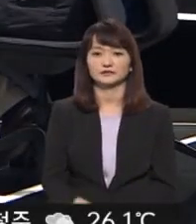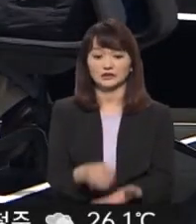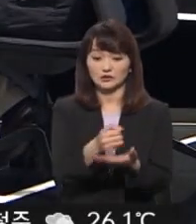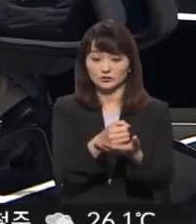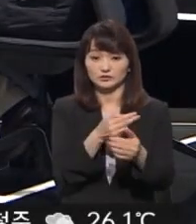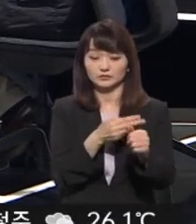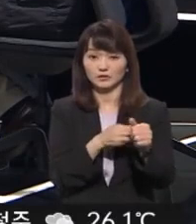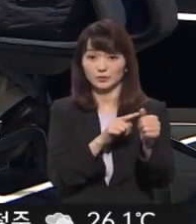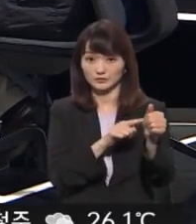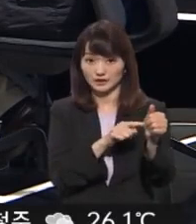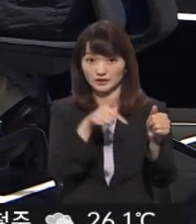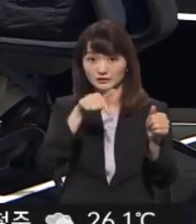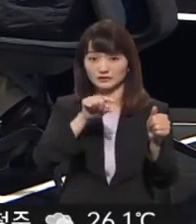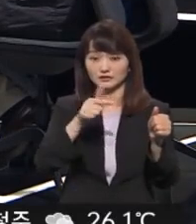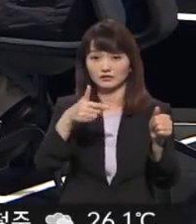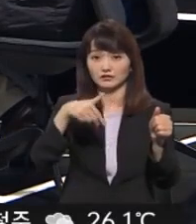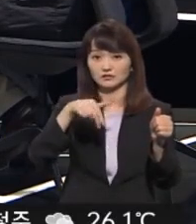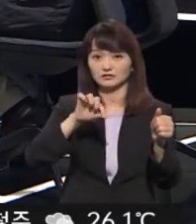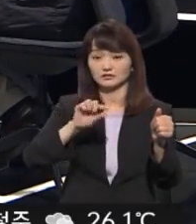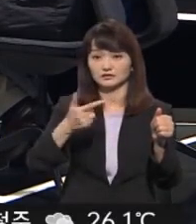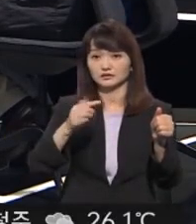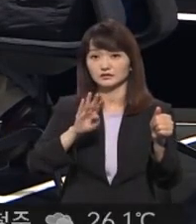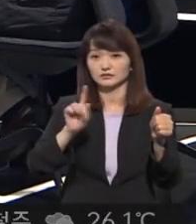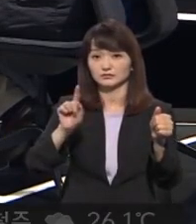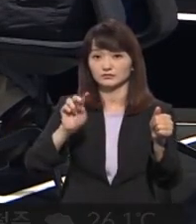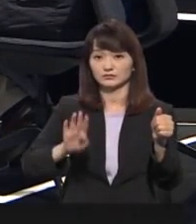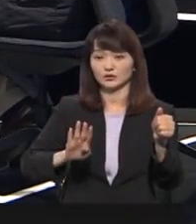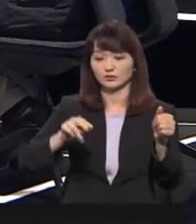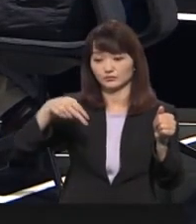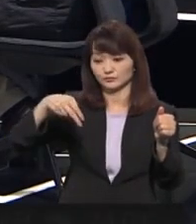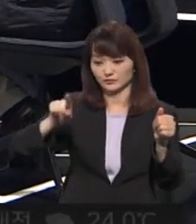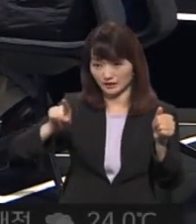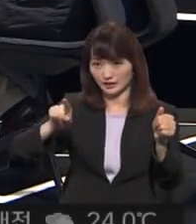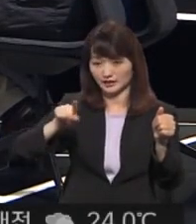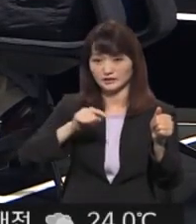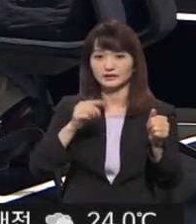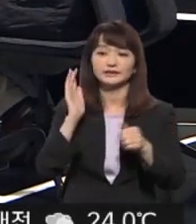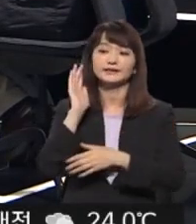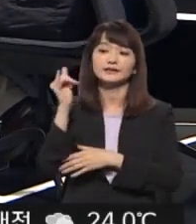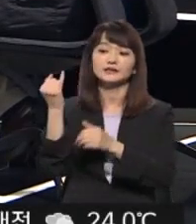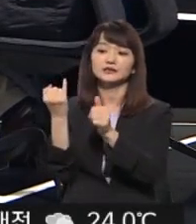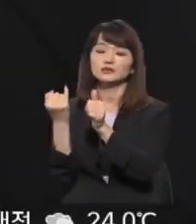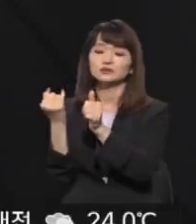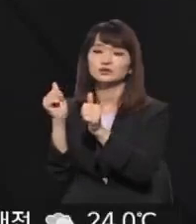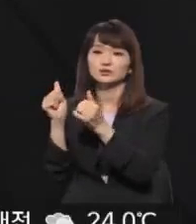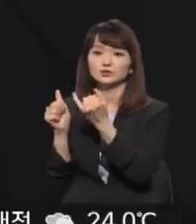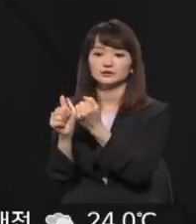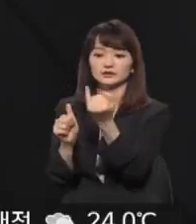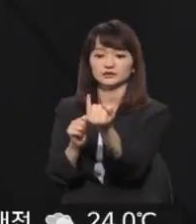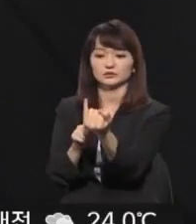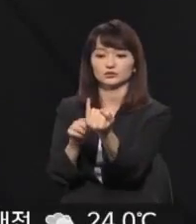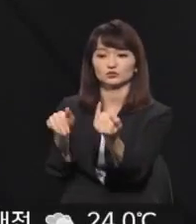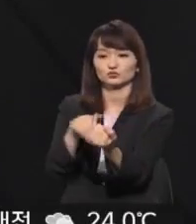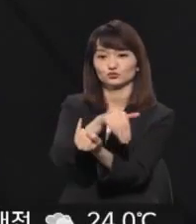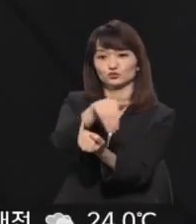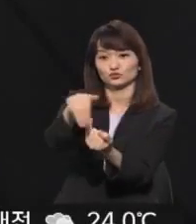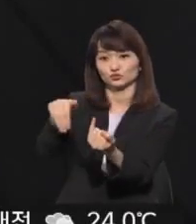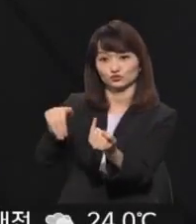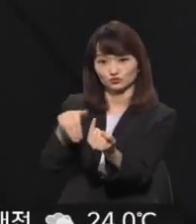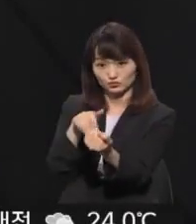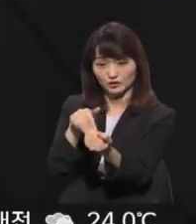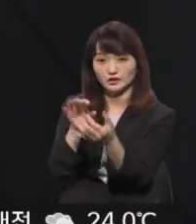아니라 하여튼 대통령과 여사 주변에 있는 많은 사적관계에 있는 사람들이 충분히